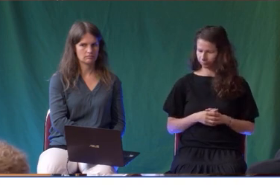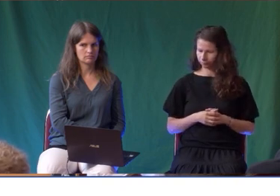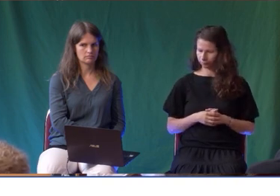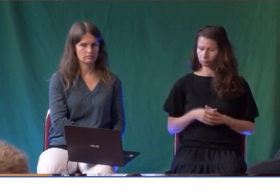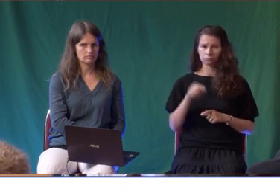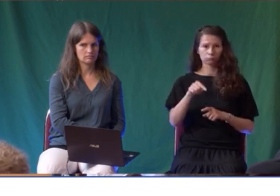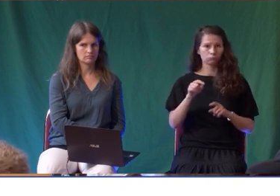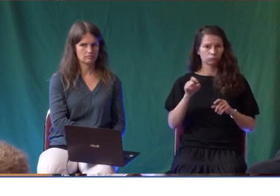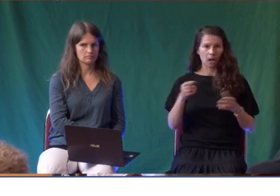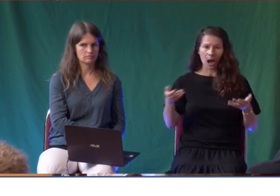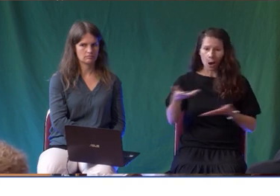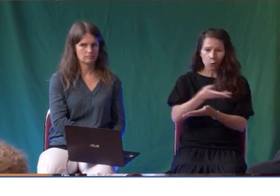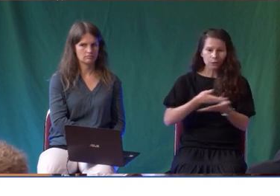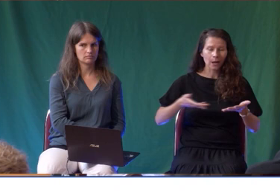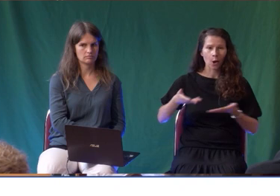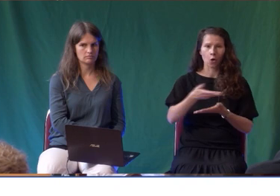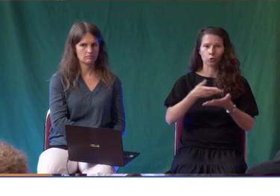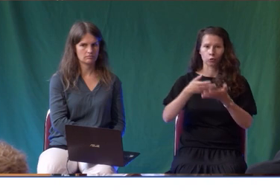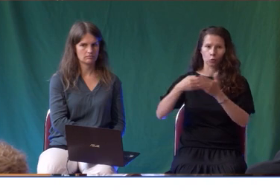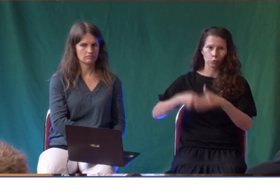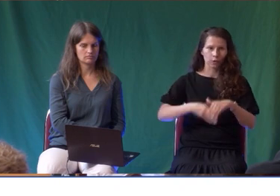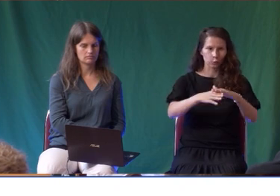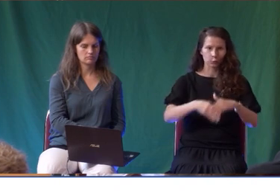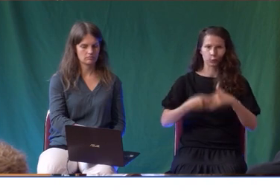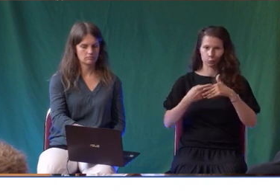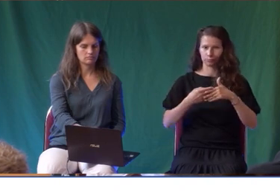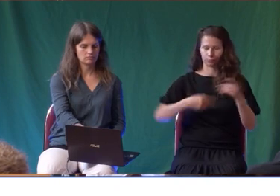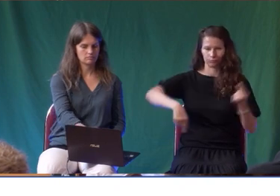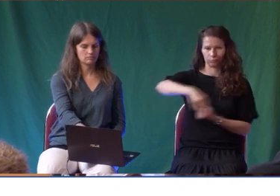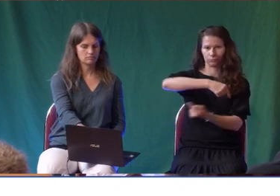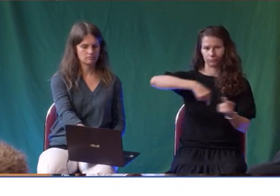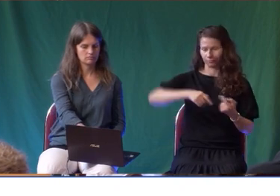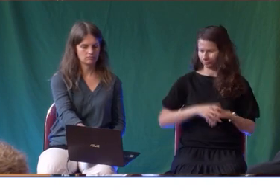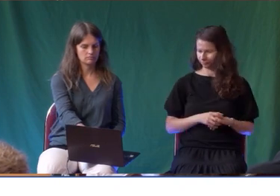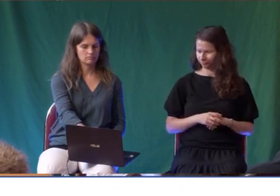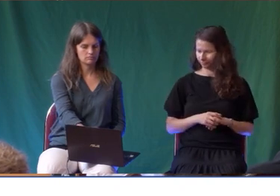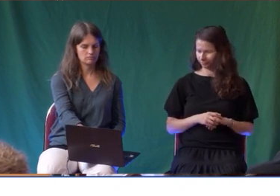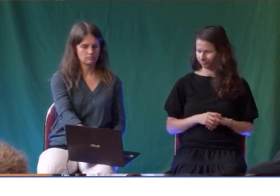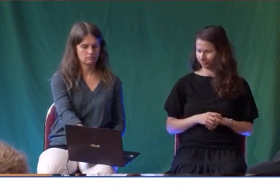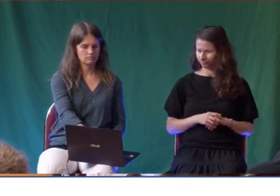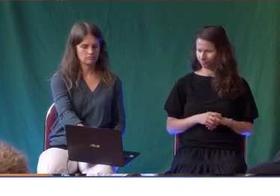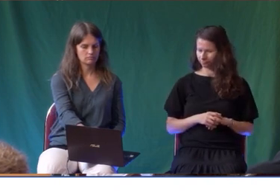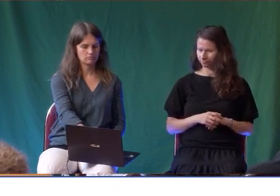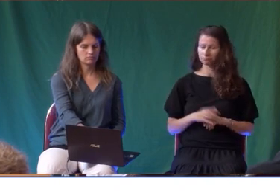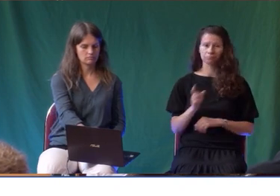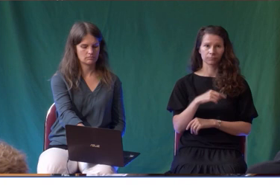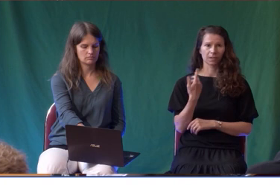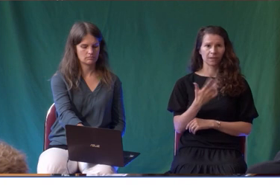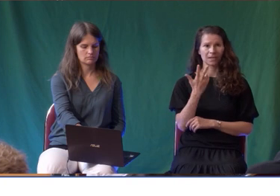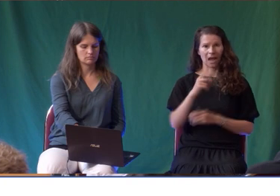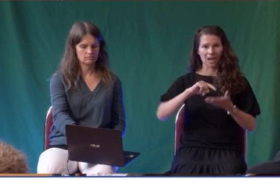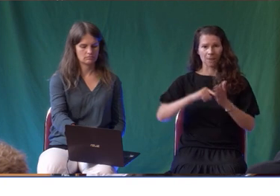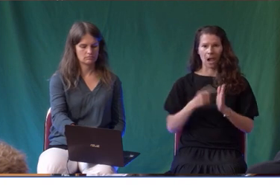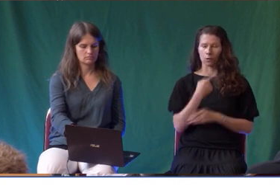sich austauschen und gegenseitig unterstützen wir haben auch drei Mal unsere Meinung